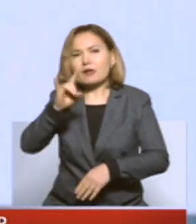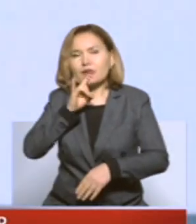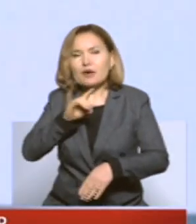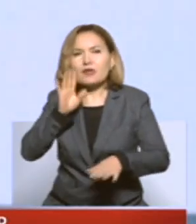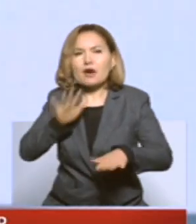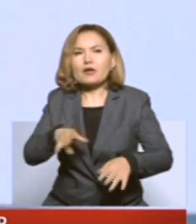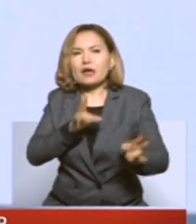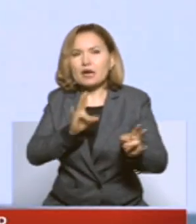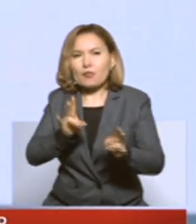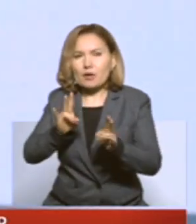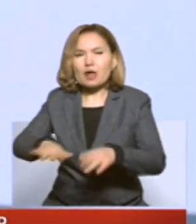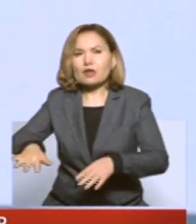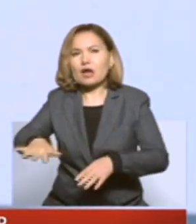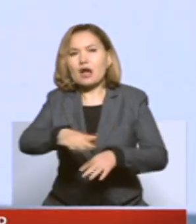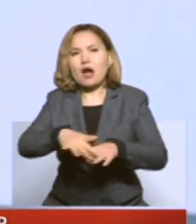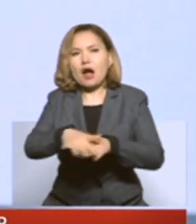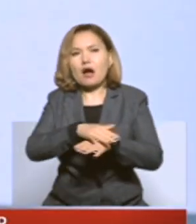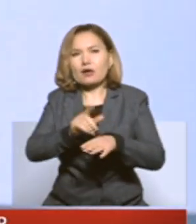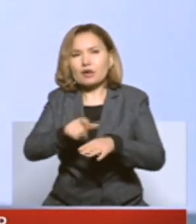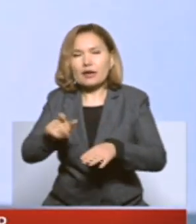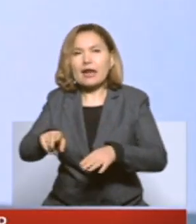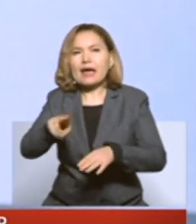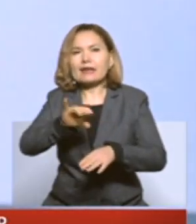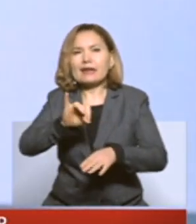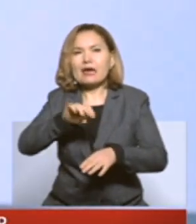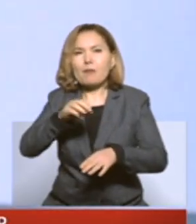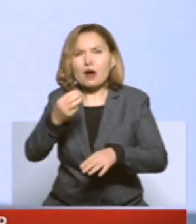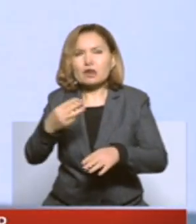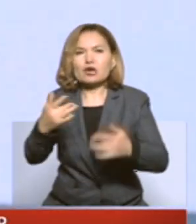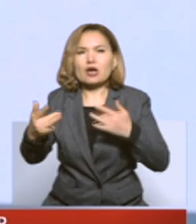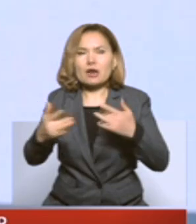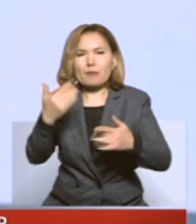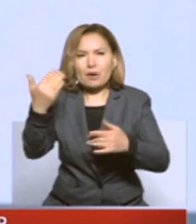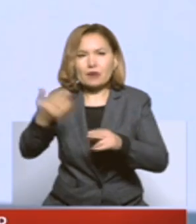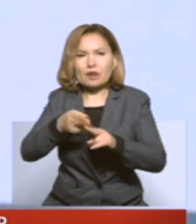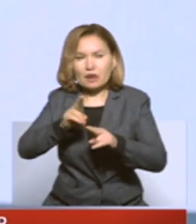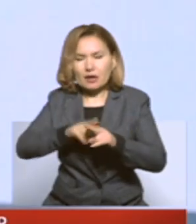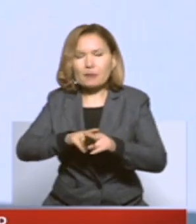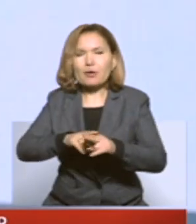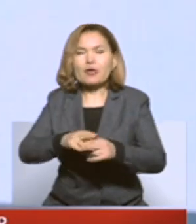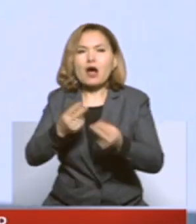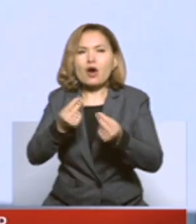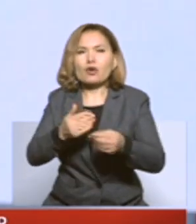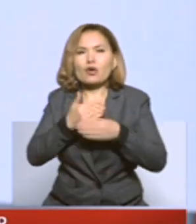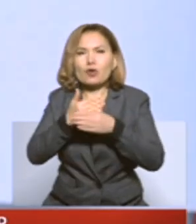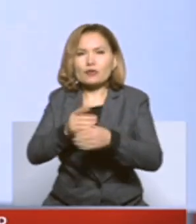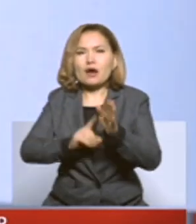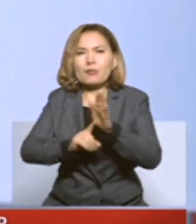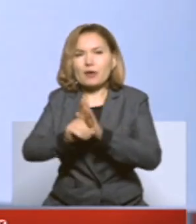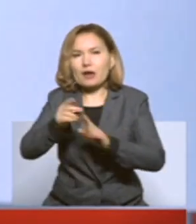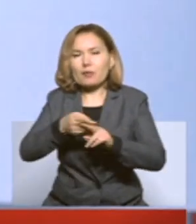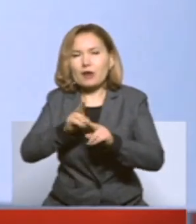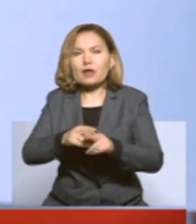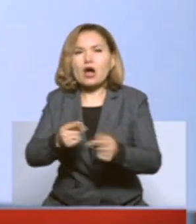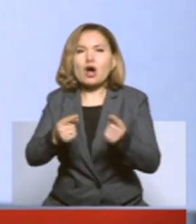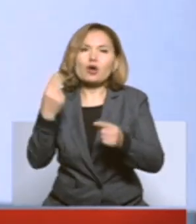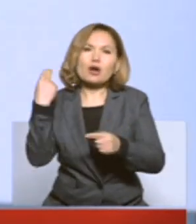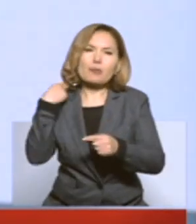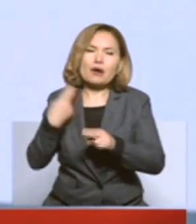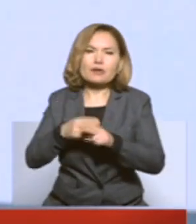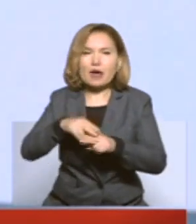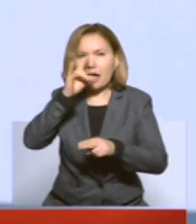Қазақстандағы тасқыннан зардап шеккен өңір тұрғындарына Димаш Құдайбергеннің Тұманды Альбиондағы жанкүйерлері қол ұшын созып жатыр. Оларға